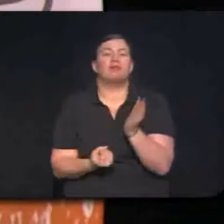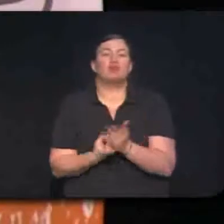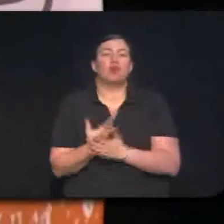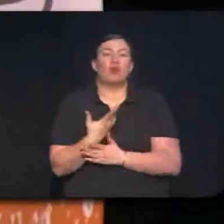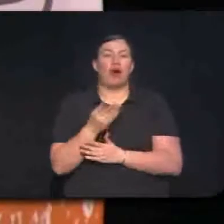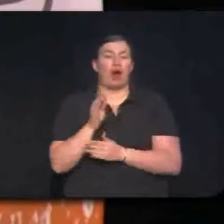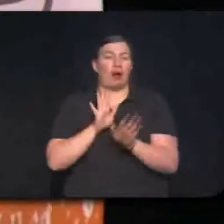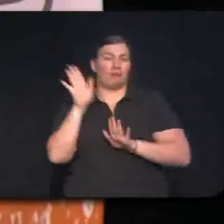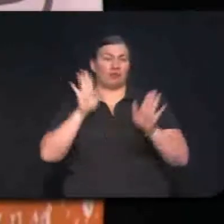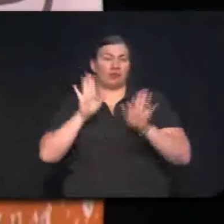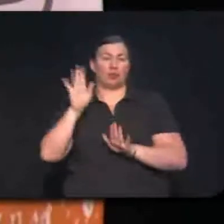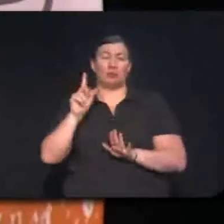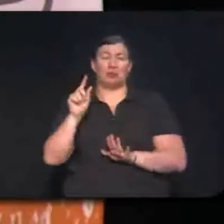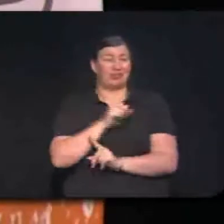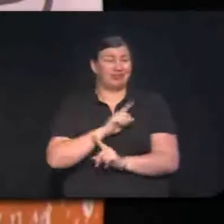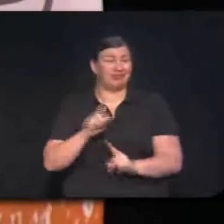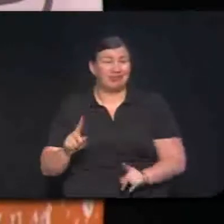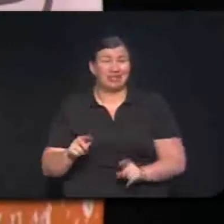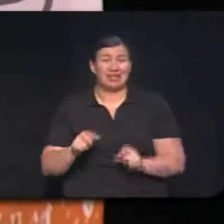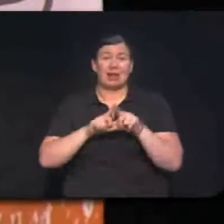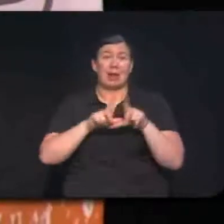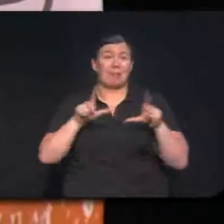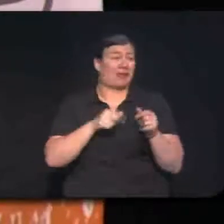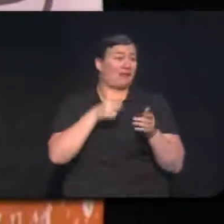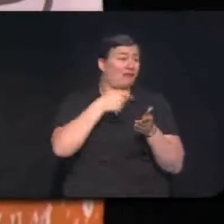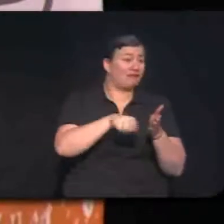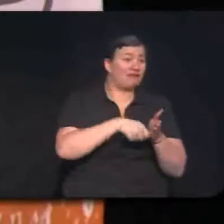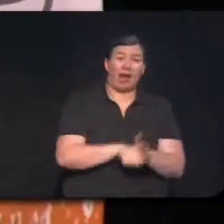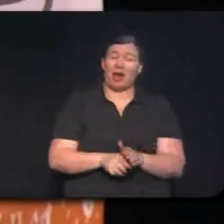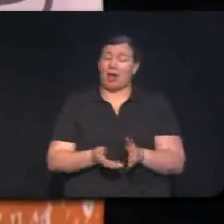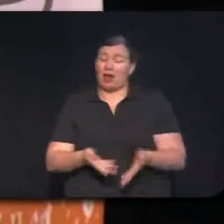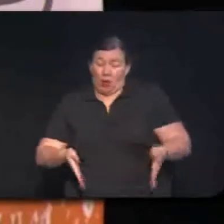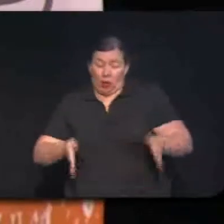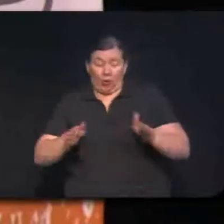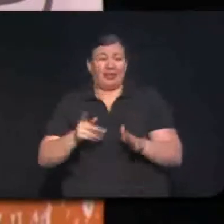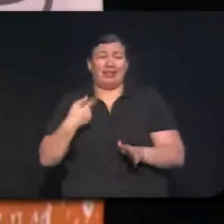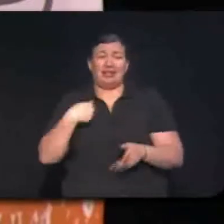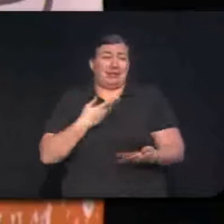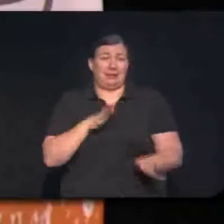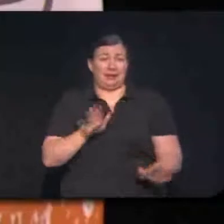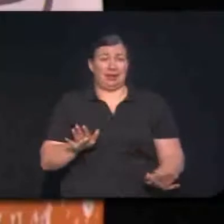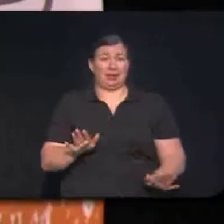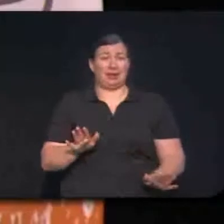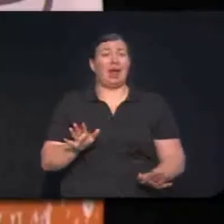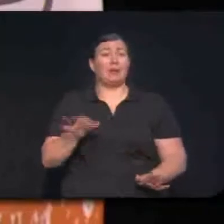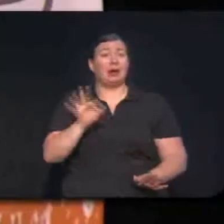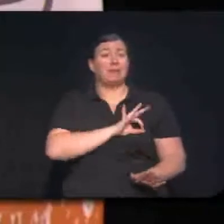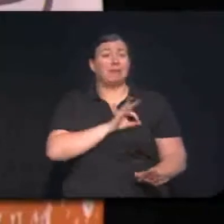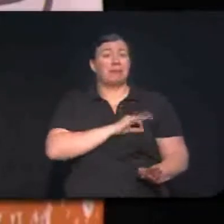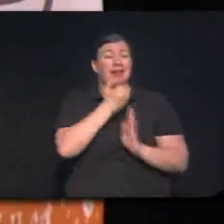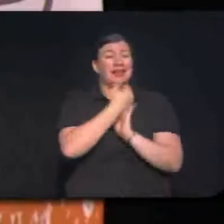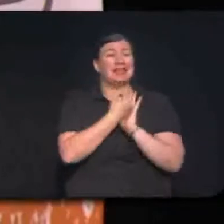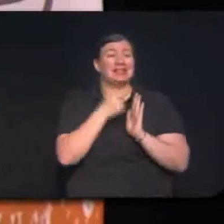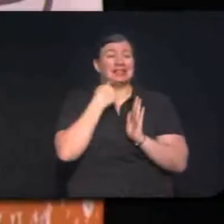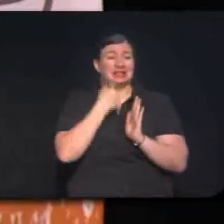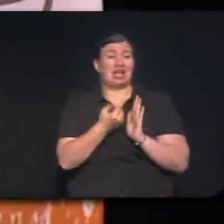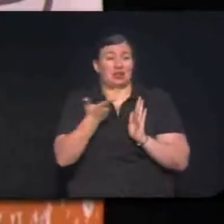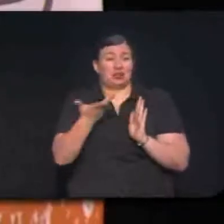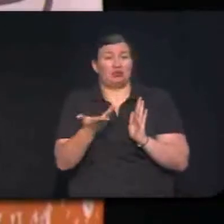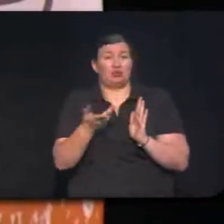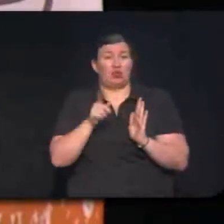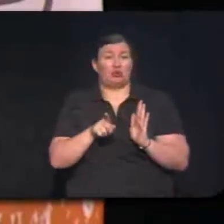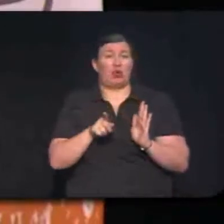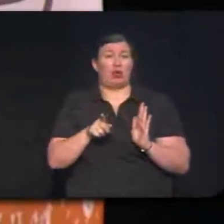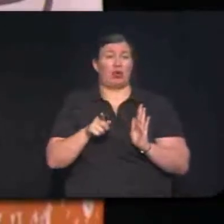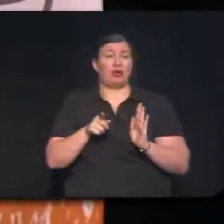Urnen oder Briefwahl es ist uns frei überlassen wie wir das Gestalten es ist so dass das Parteiengesetz vorschreibt dass wir sein solche Abstimmung in unserer